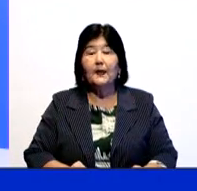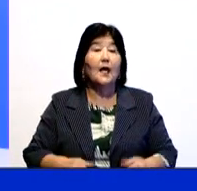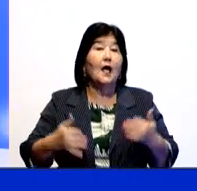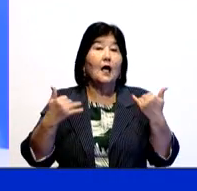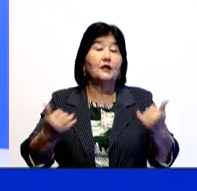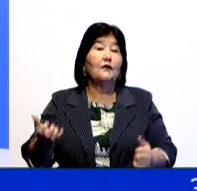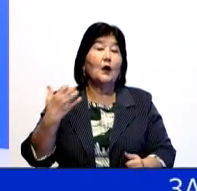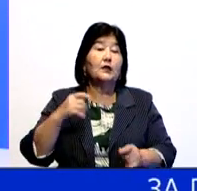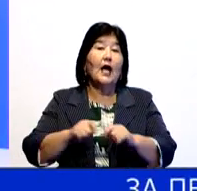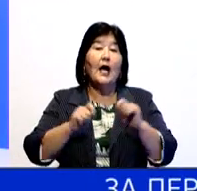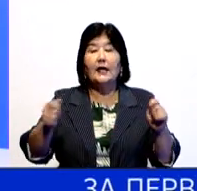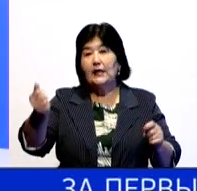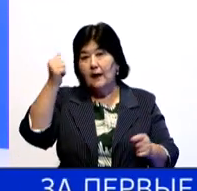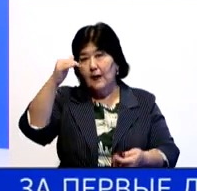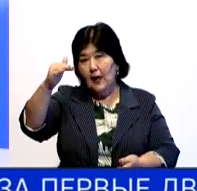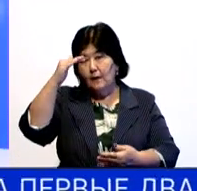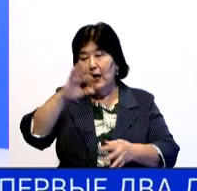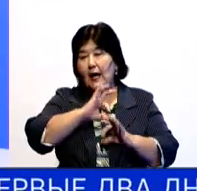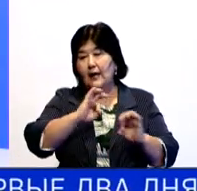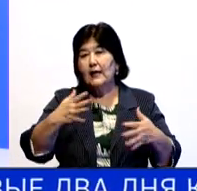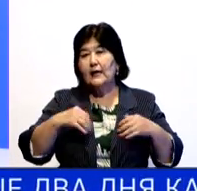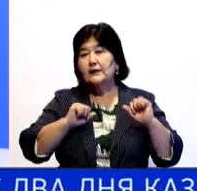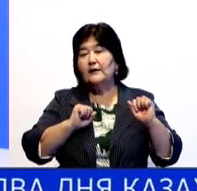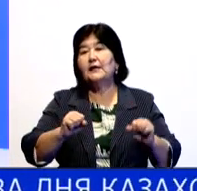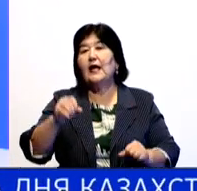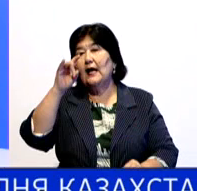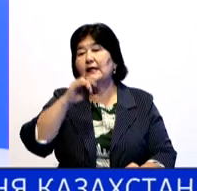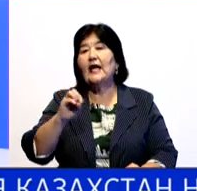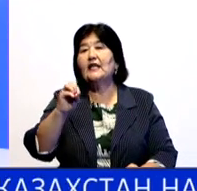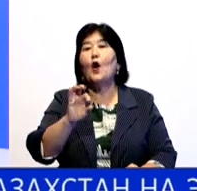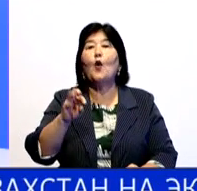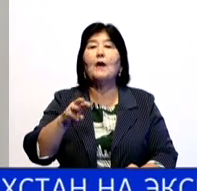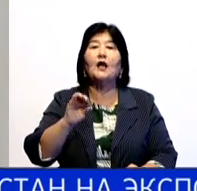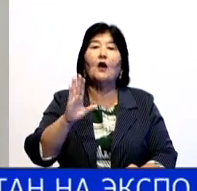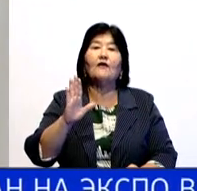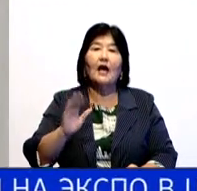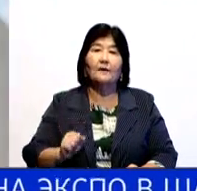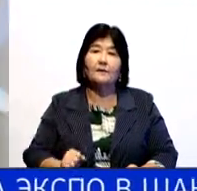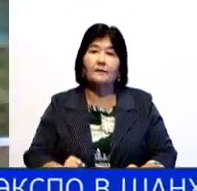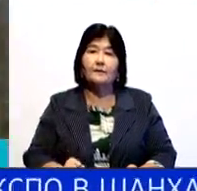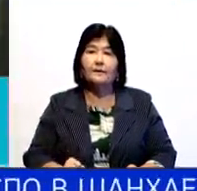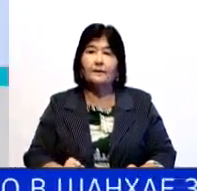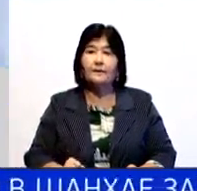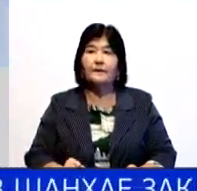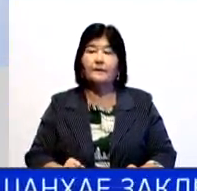Сегодня в Кызылорде открыт памятный бюст отличника здравоохранения Казахстана Ернияза Умарова.